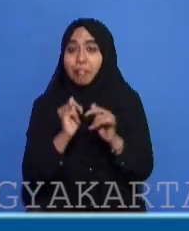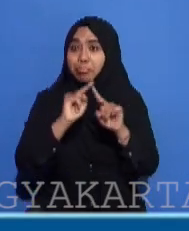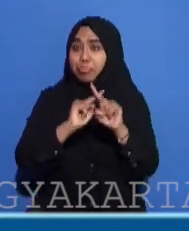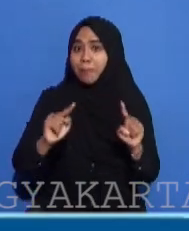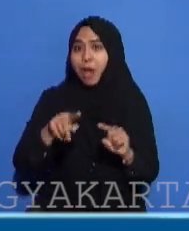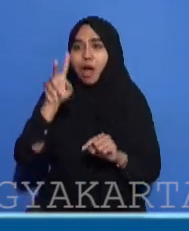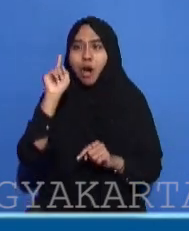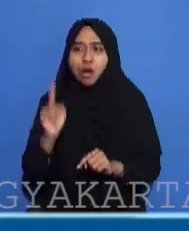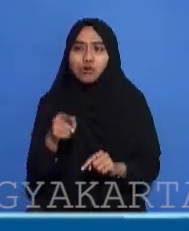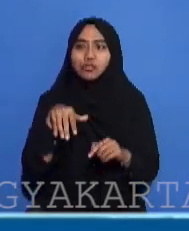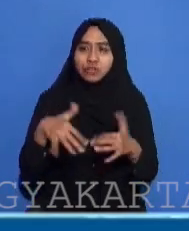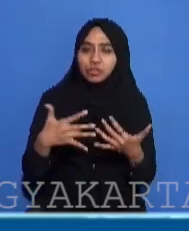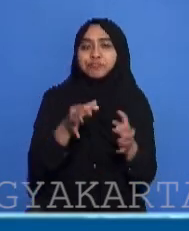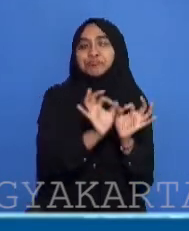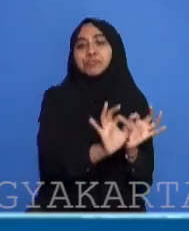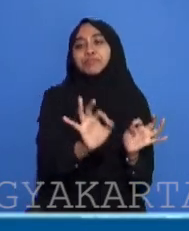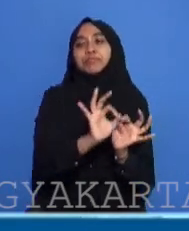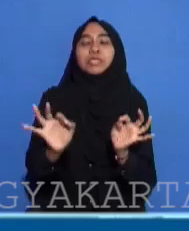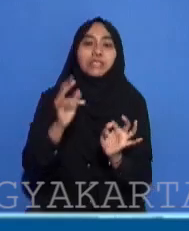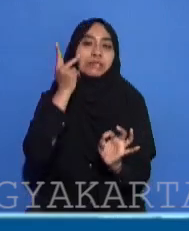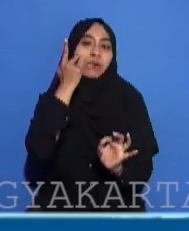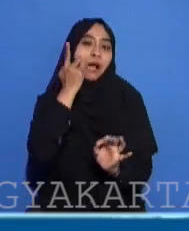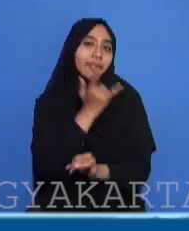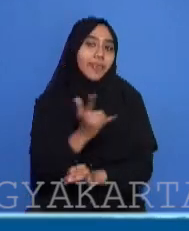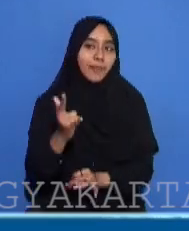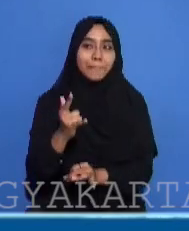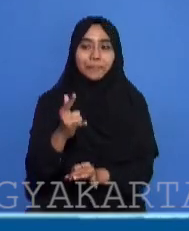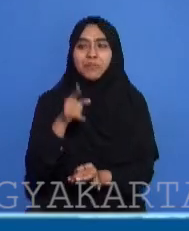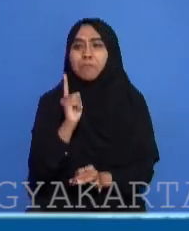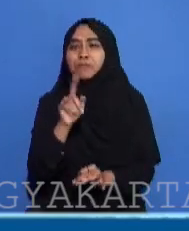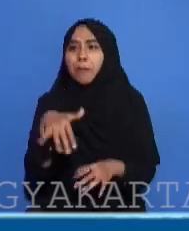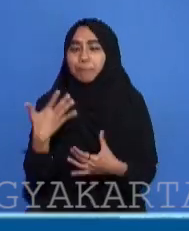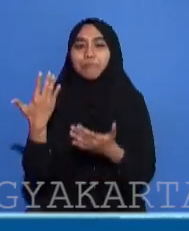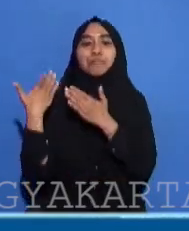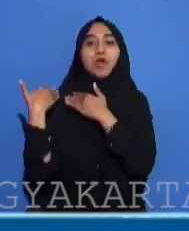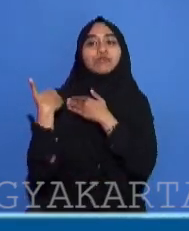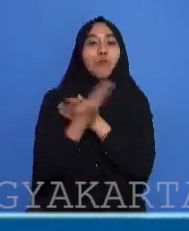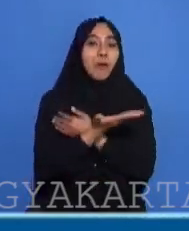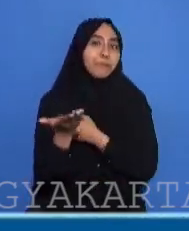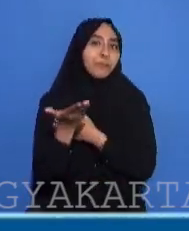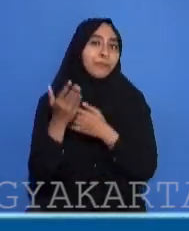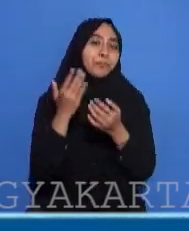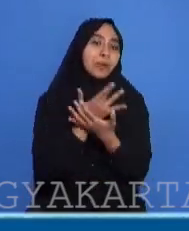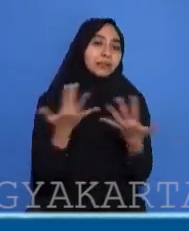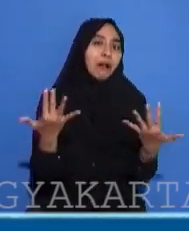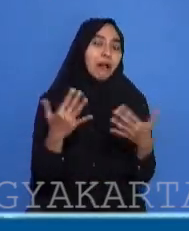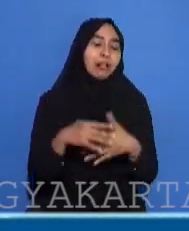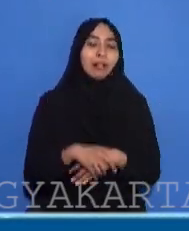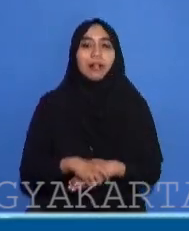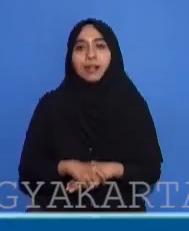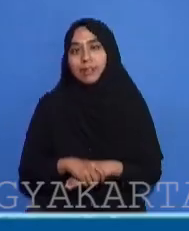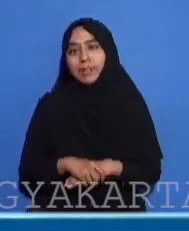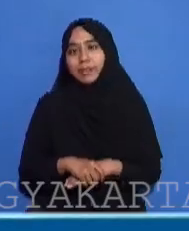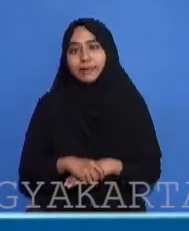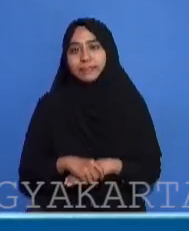laladan wisata ingkang ugi mujudaken tanggal jawabipun warga masyarakat ingkang ugi dipun sinengkuyung dening para wisatawan